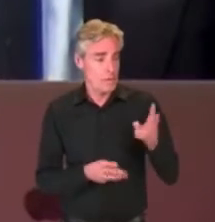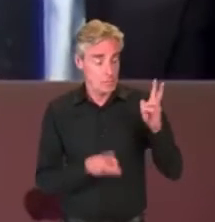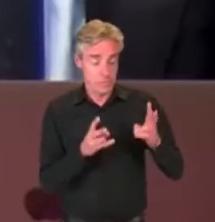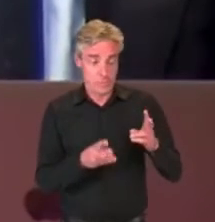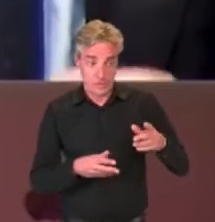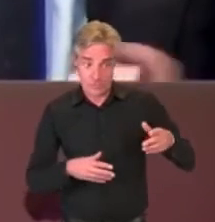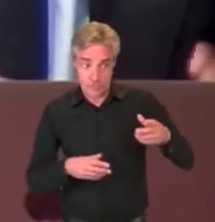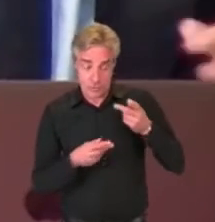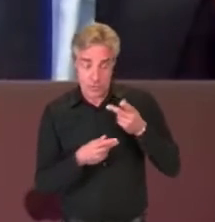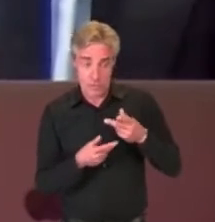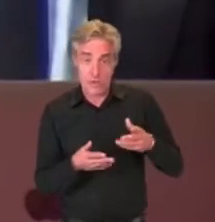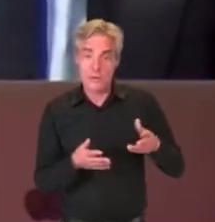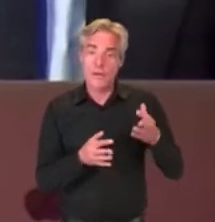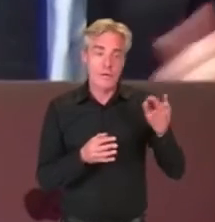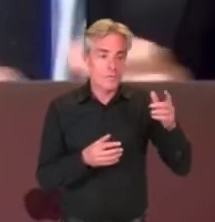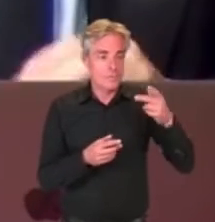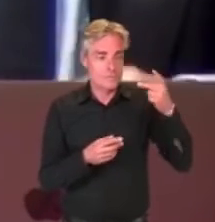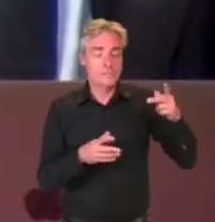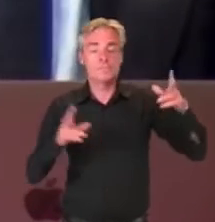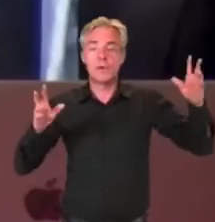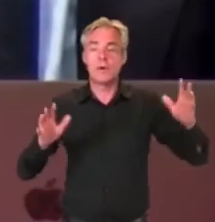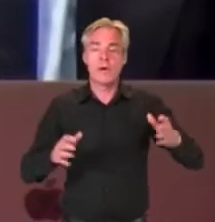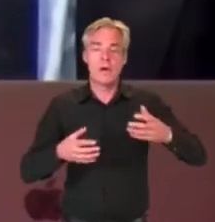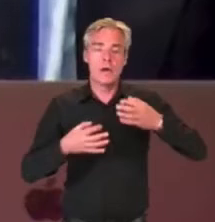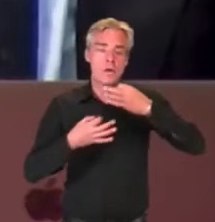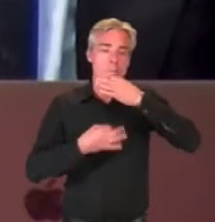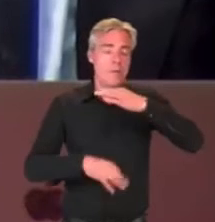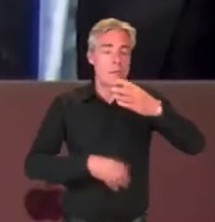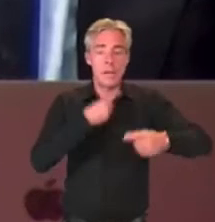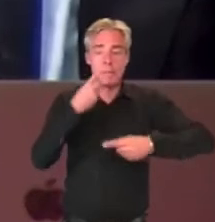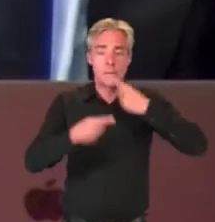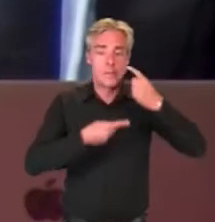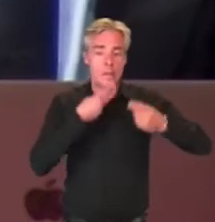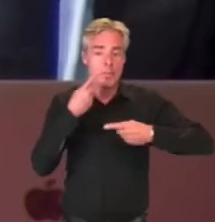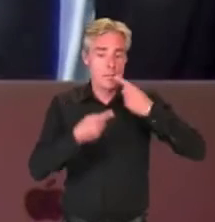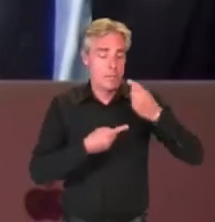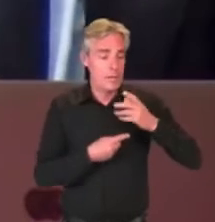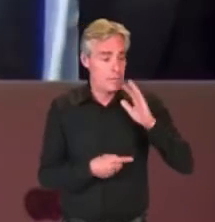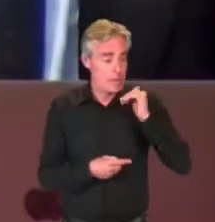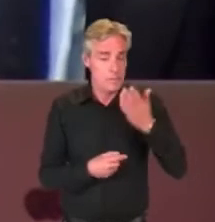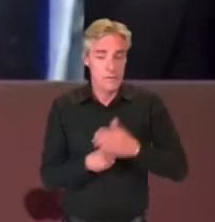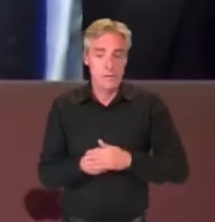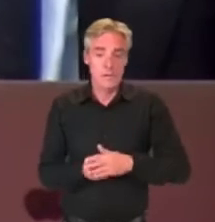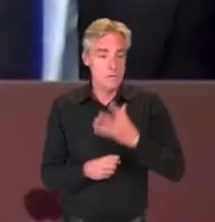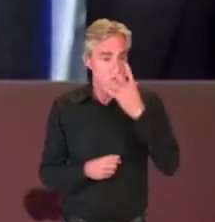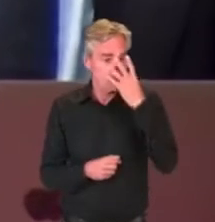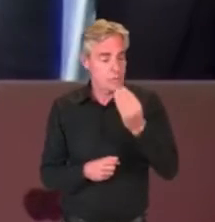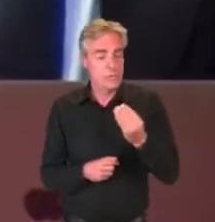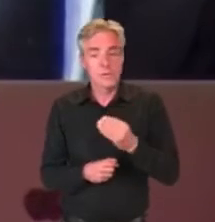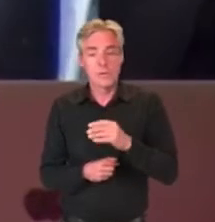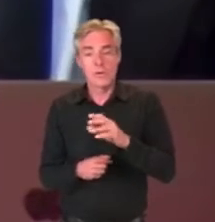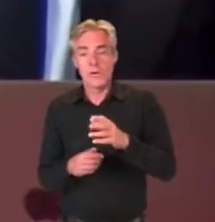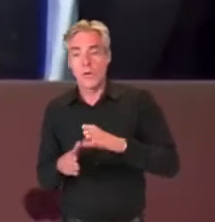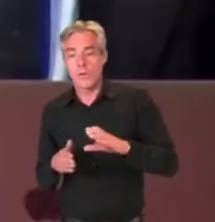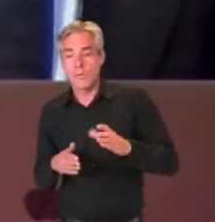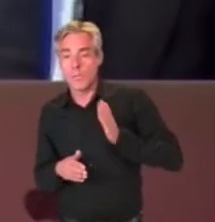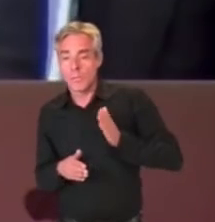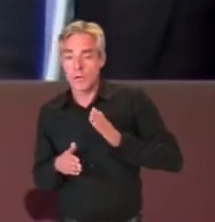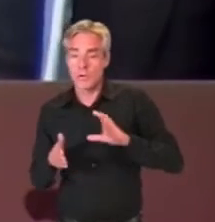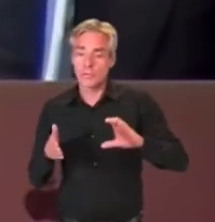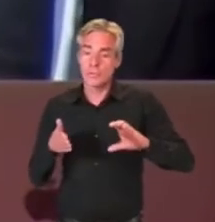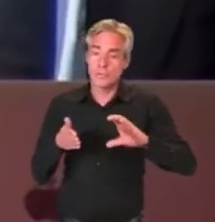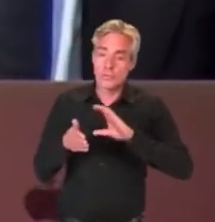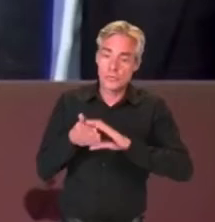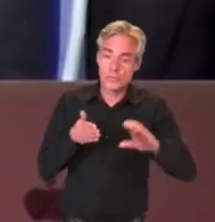monsieur le maire, que votre ambition incantatoire n'a pas eu besoin de lignes à grande vitesse entre Bordeaux et Toulouse pour arriver aux oreilles de vos